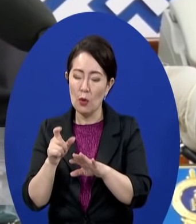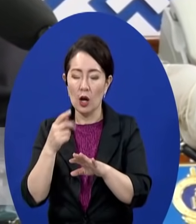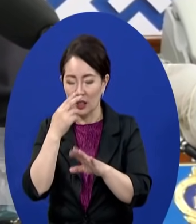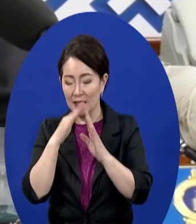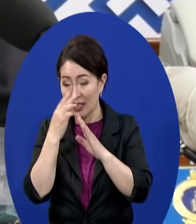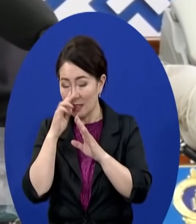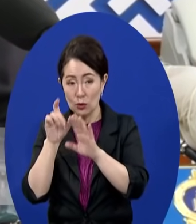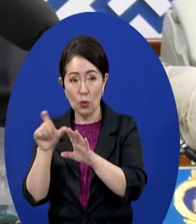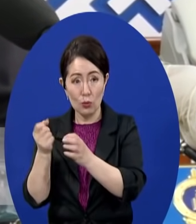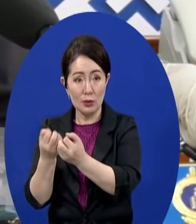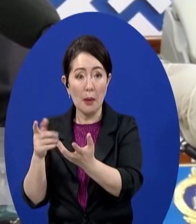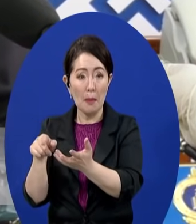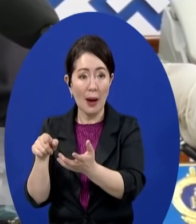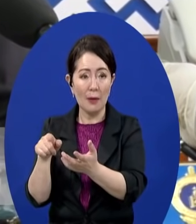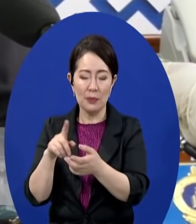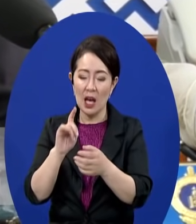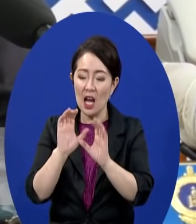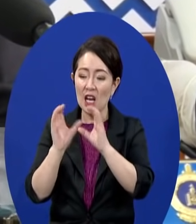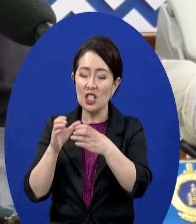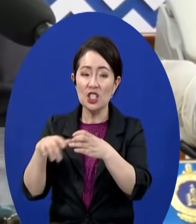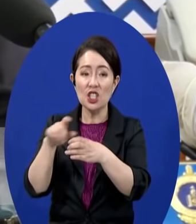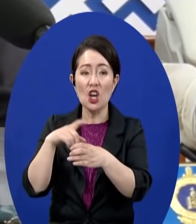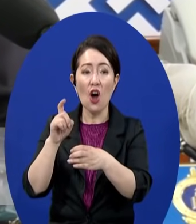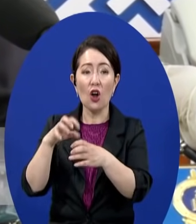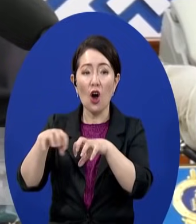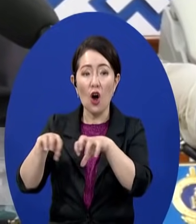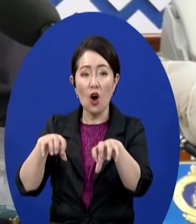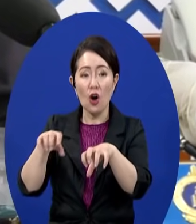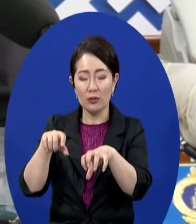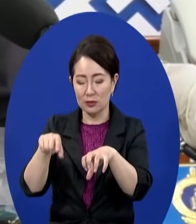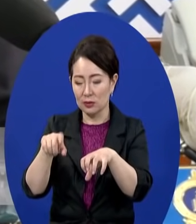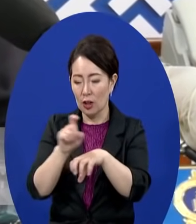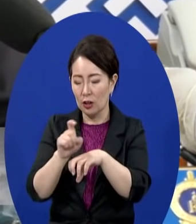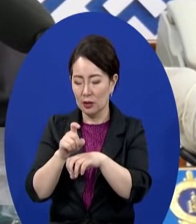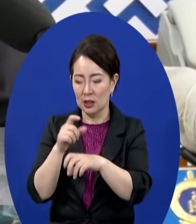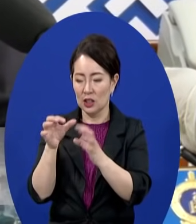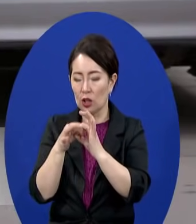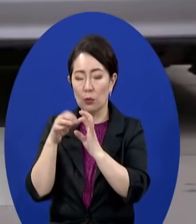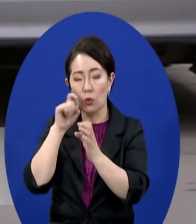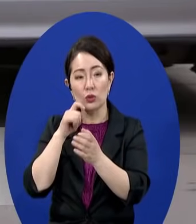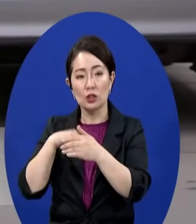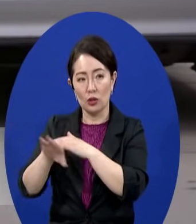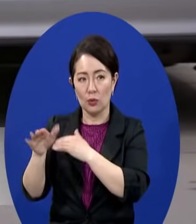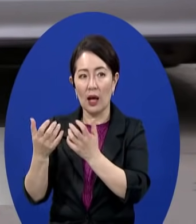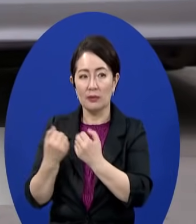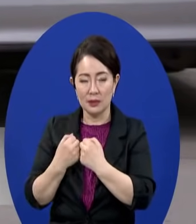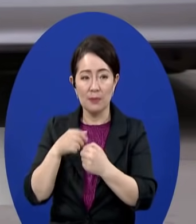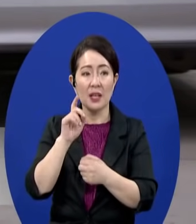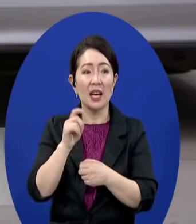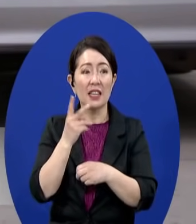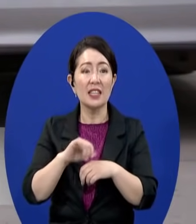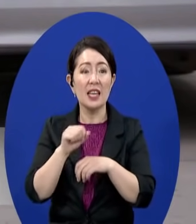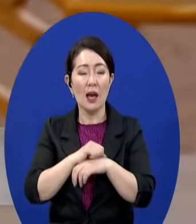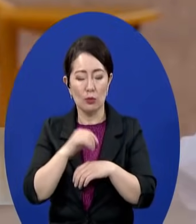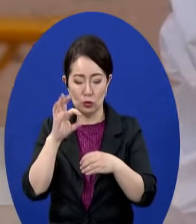иргэд бол тухайн хэсгийн хороодын хороон тухайн иргэдтэйгээ холбогдоод хүсэлтийг авсан байна. Хинтэй аймаг сонгуул өх